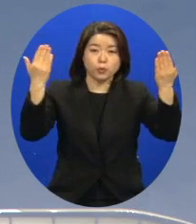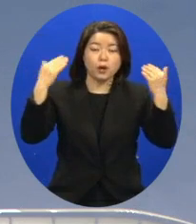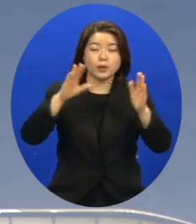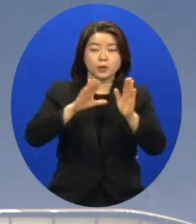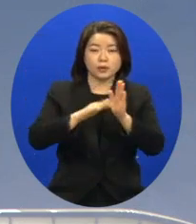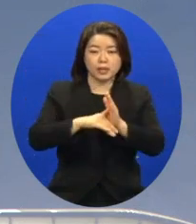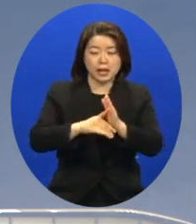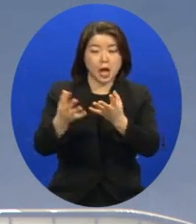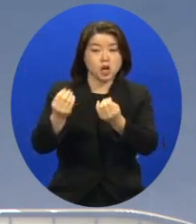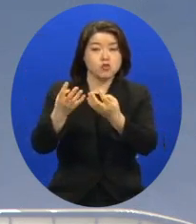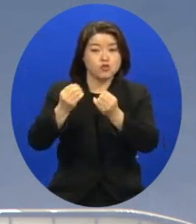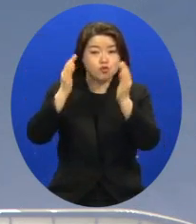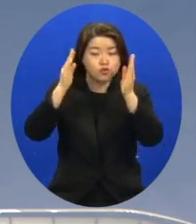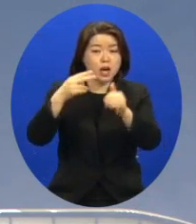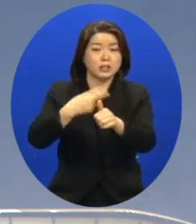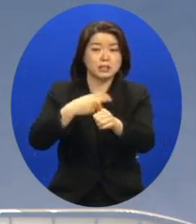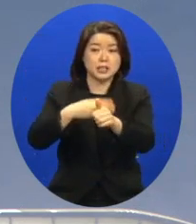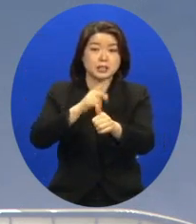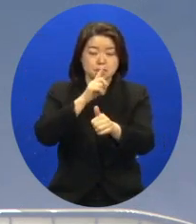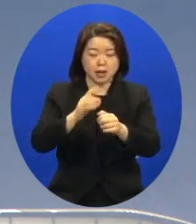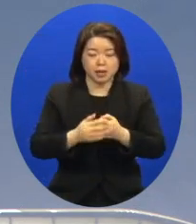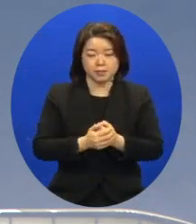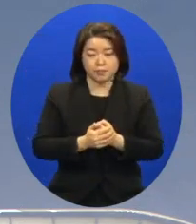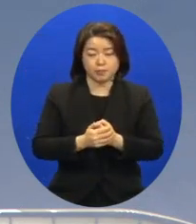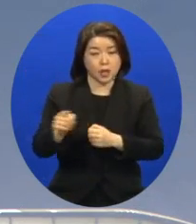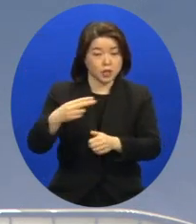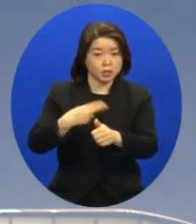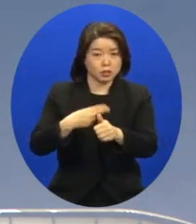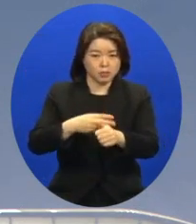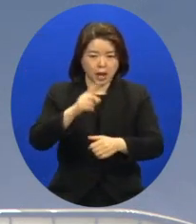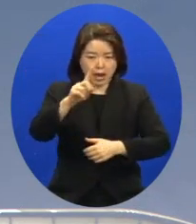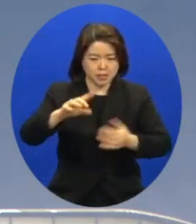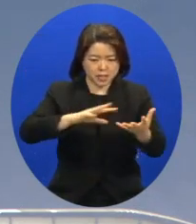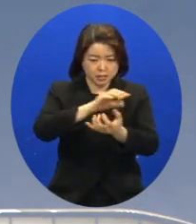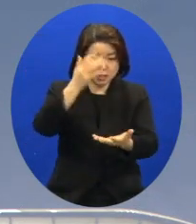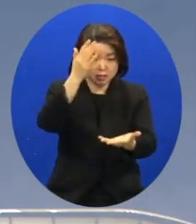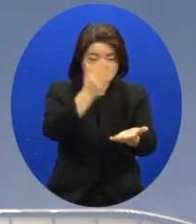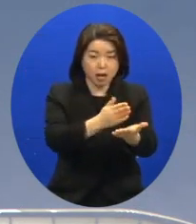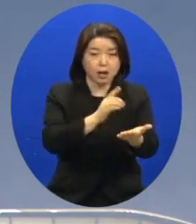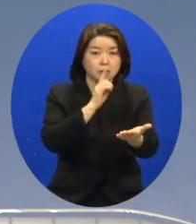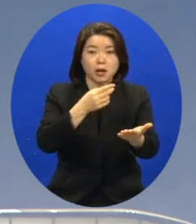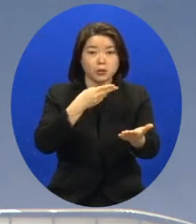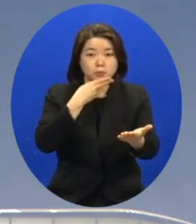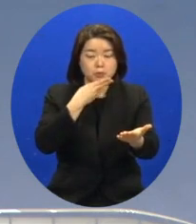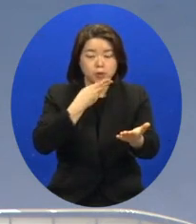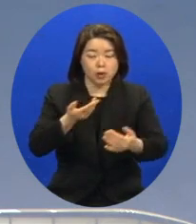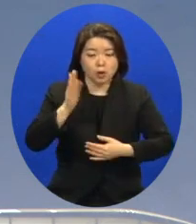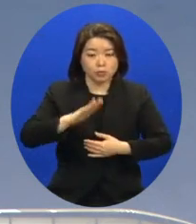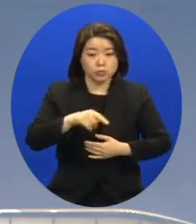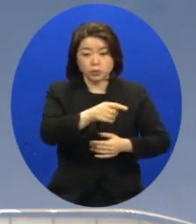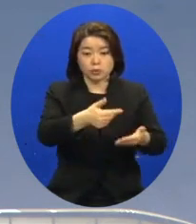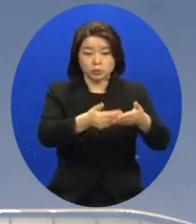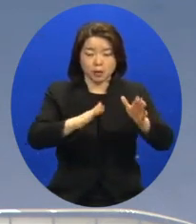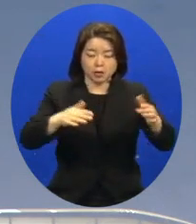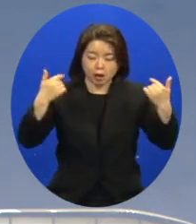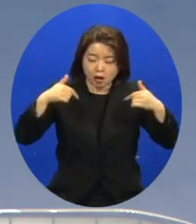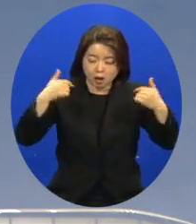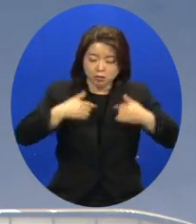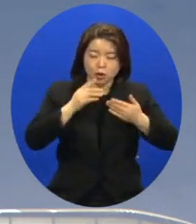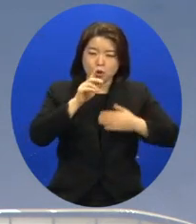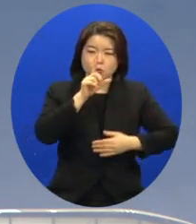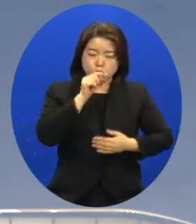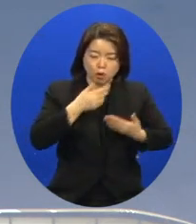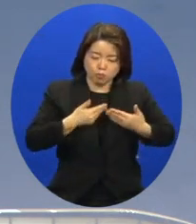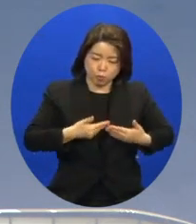하더라고. 그 선생님은 한 번도 떠들지 말라는 말을 안 하는데도 그 반은 항상 조용하더라고. 다른 반은